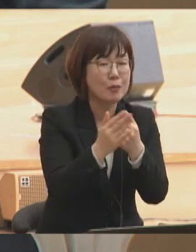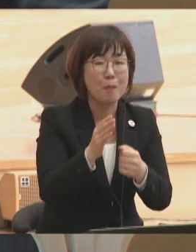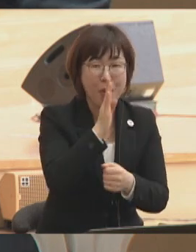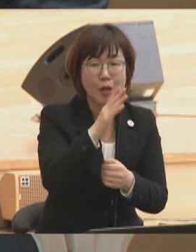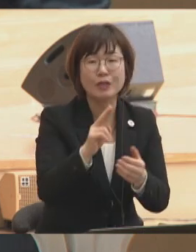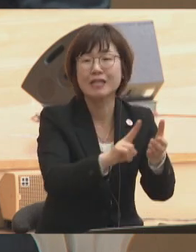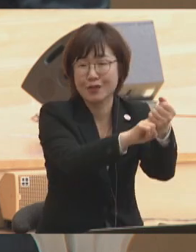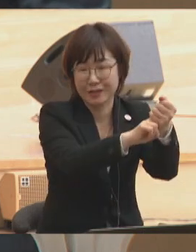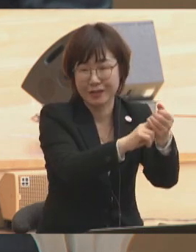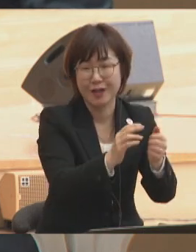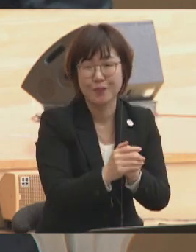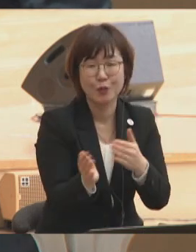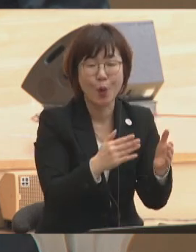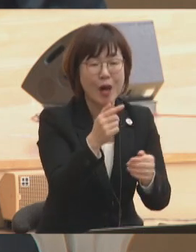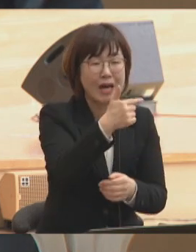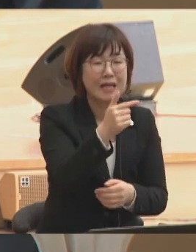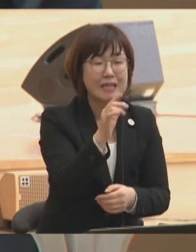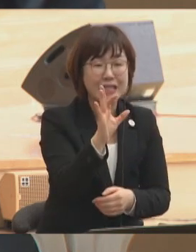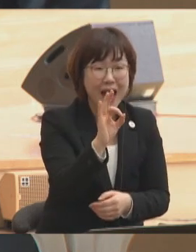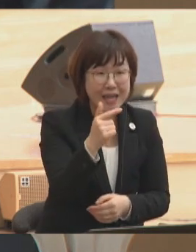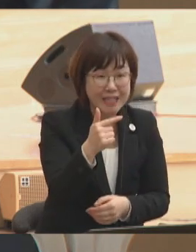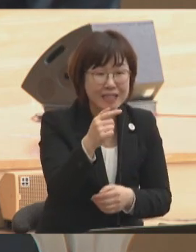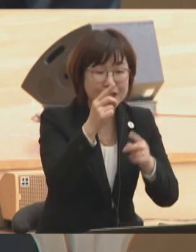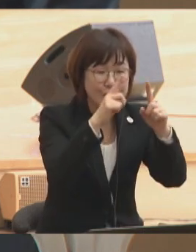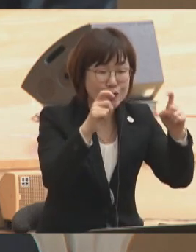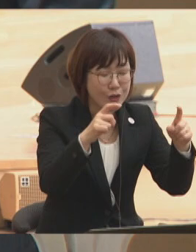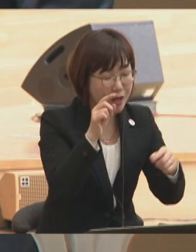아니에요. 나인생에 갔더니 과부의 아들이 죽어버렸어.